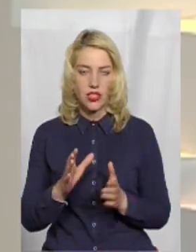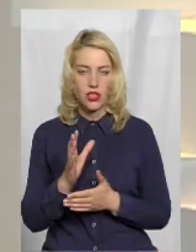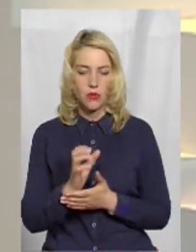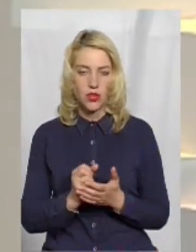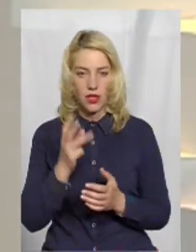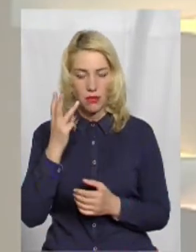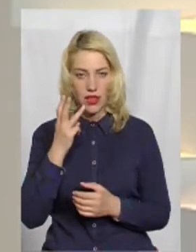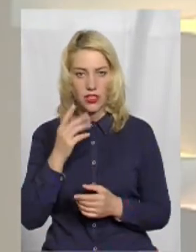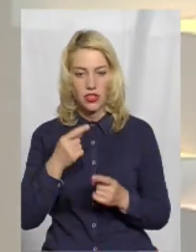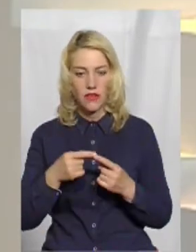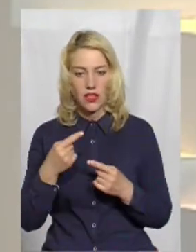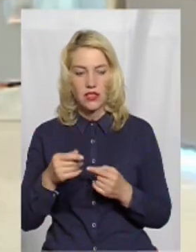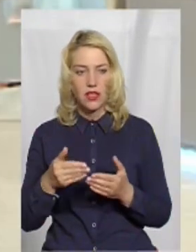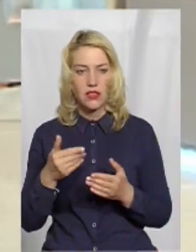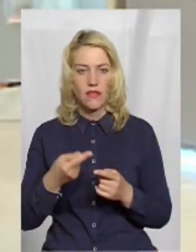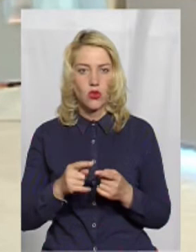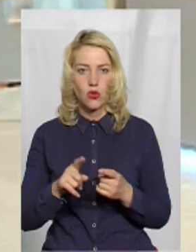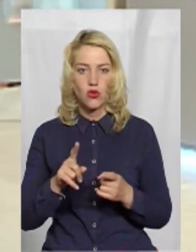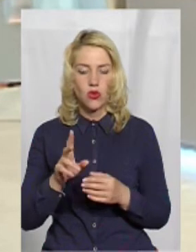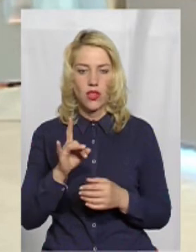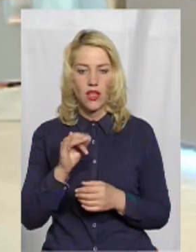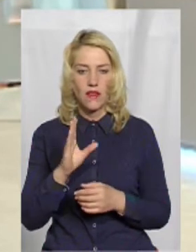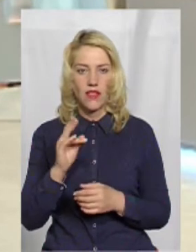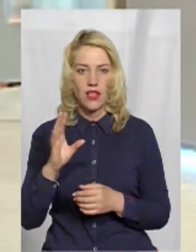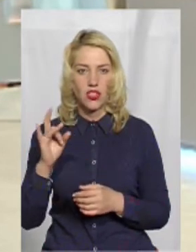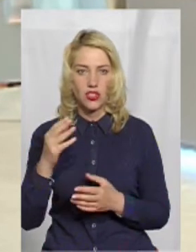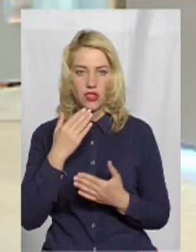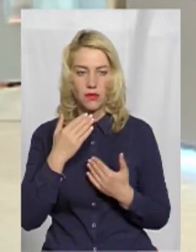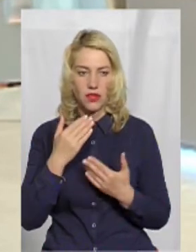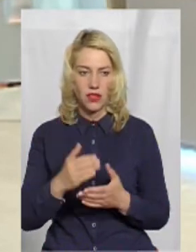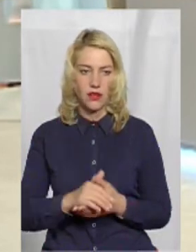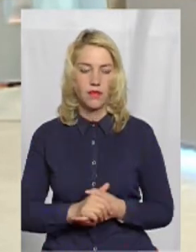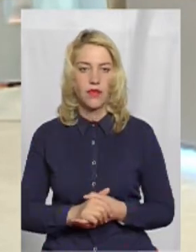Хмельниччини відрізняється від того, що на Рівненщині? Я б сказав, що він